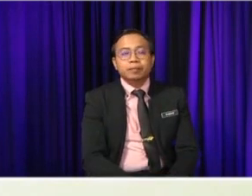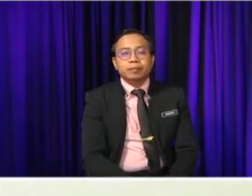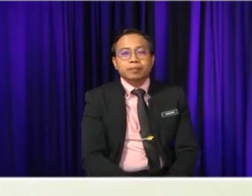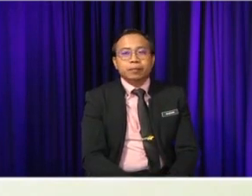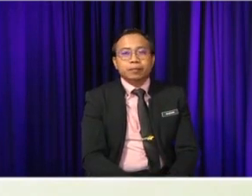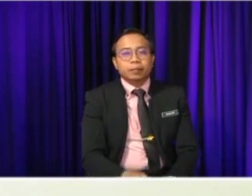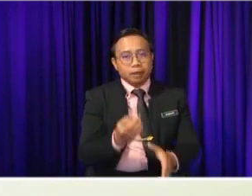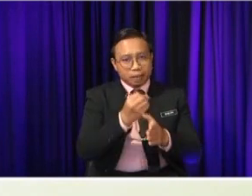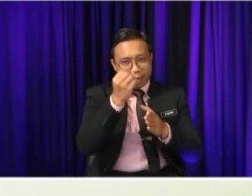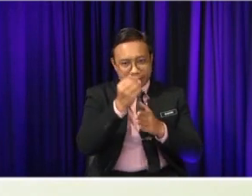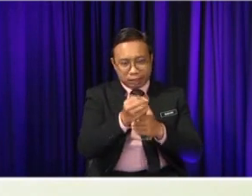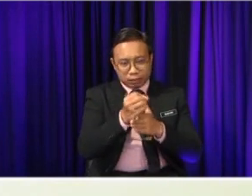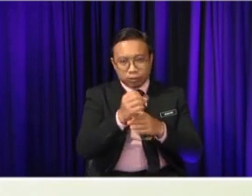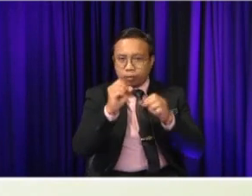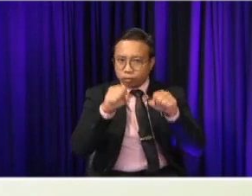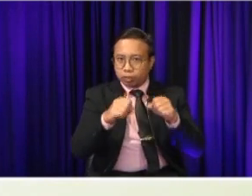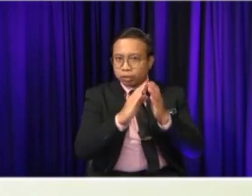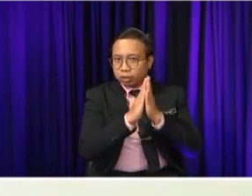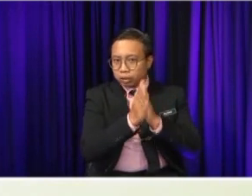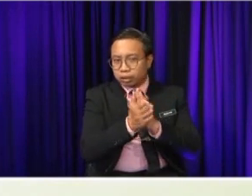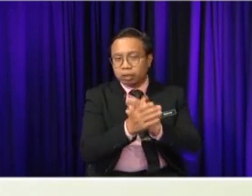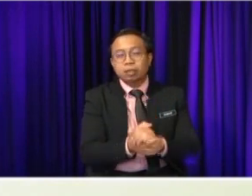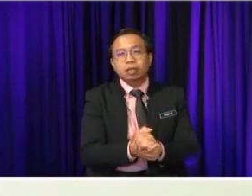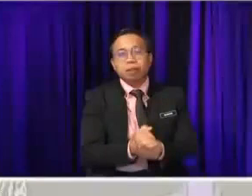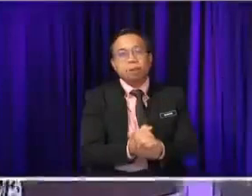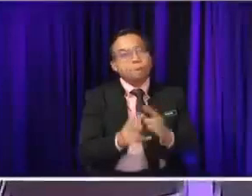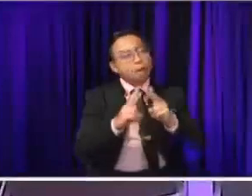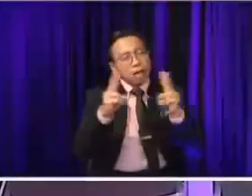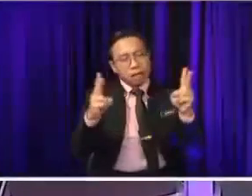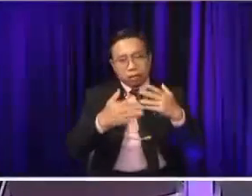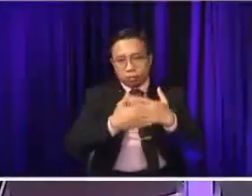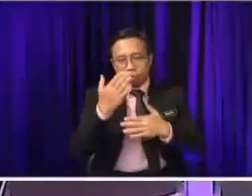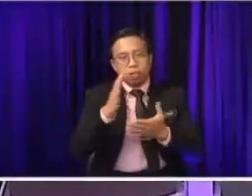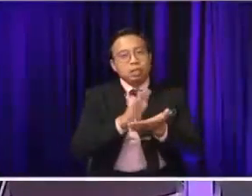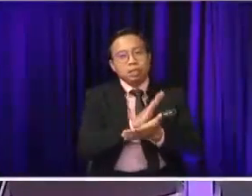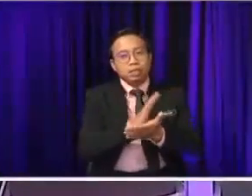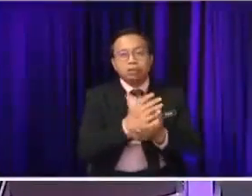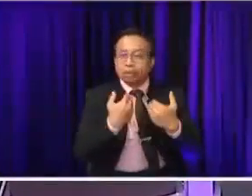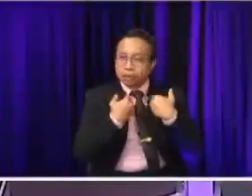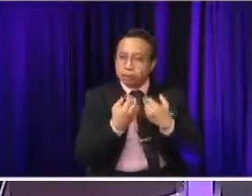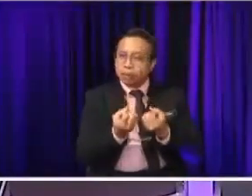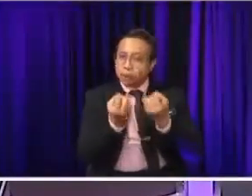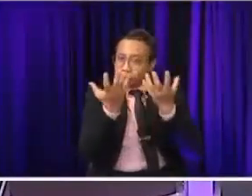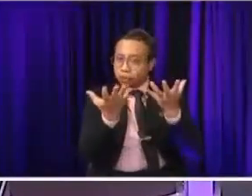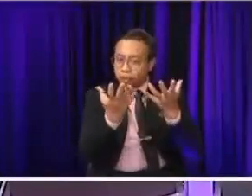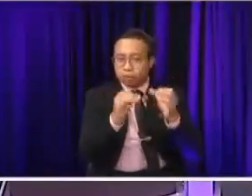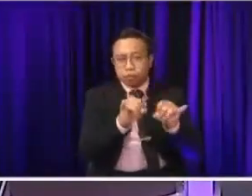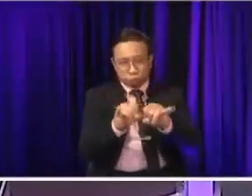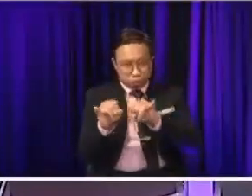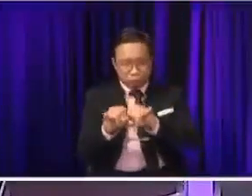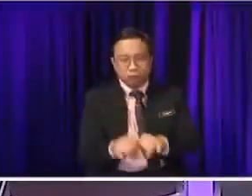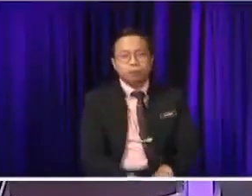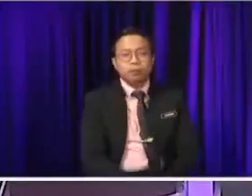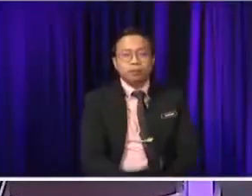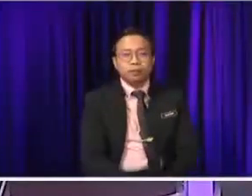ataupun boleh jadi juga paling mudah kertas lah kertas itu tadi